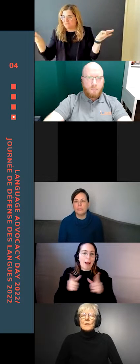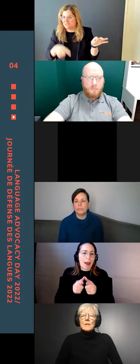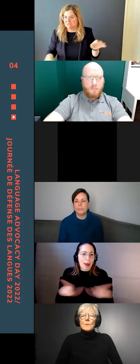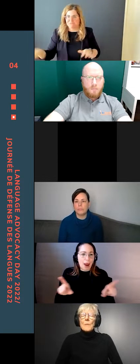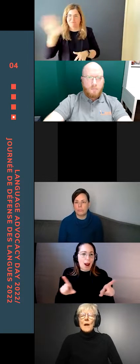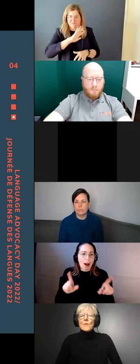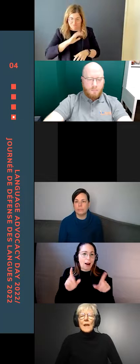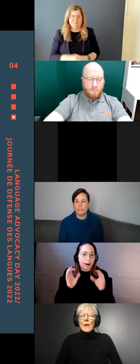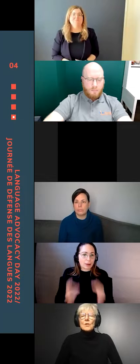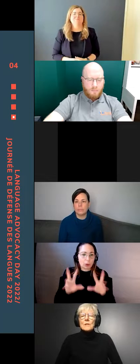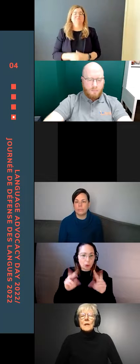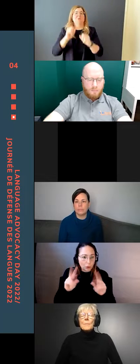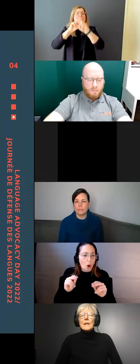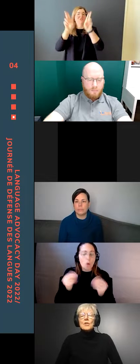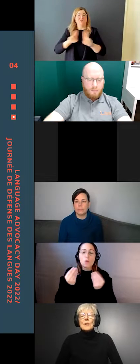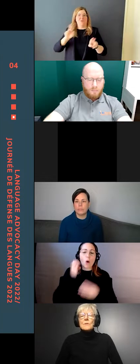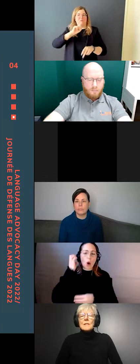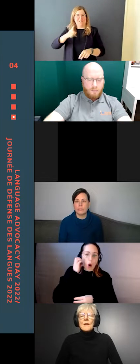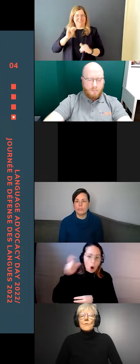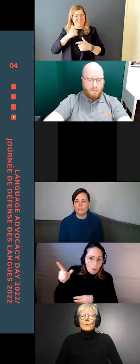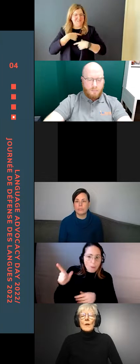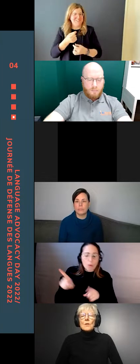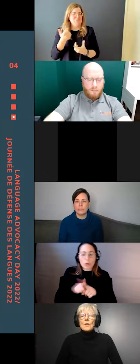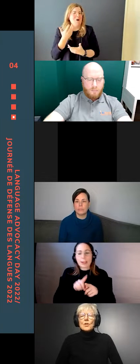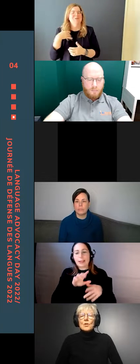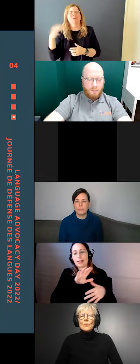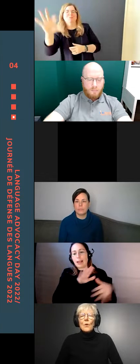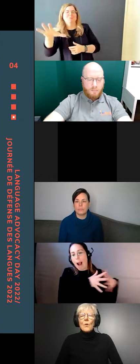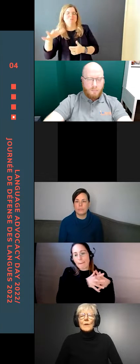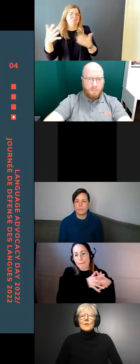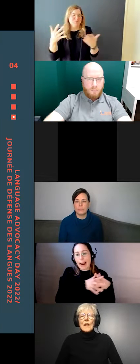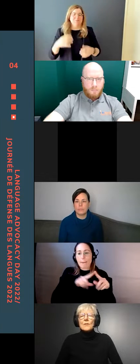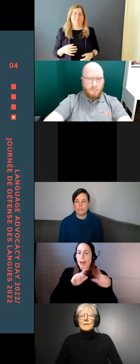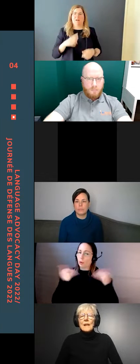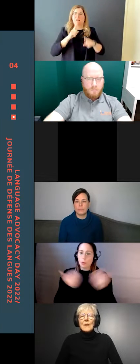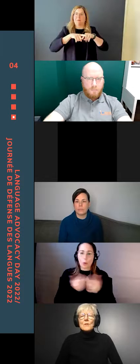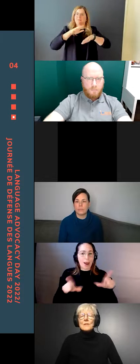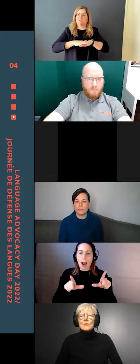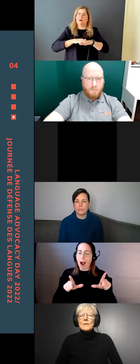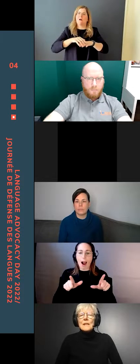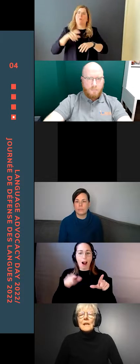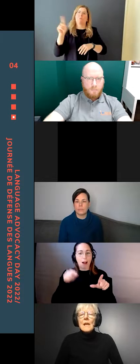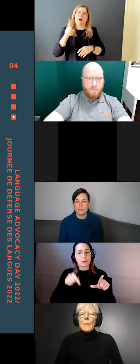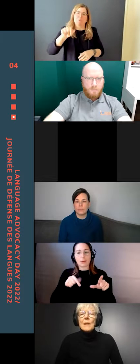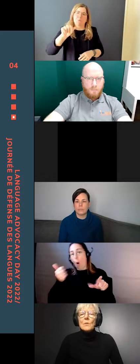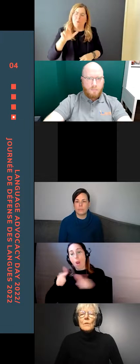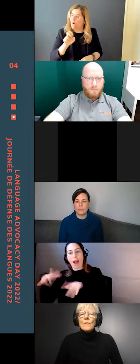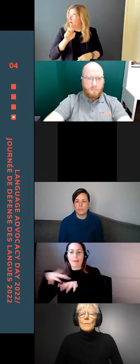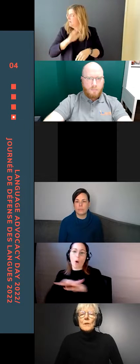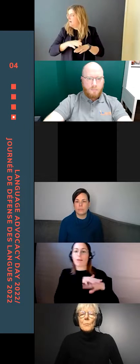langue. C'est utilisé en Europe, en Amérique, mais toutes les langues sont influencées par d'autres langues.